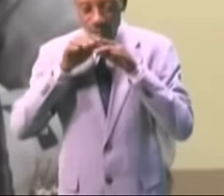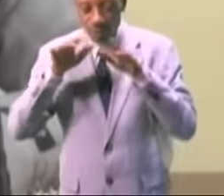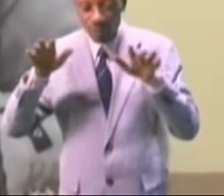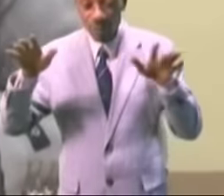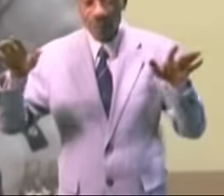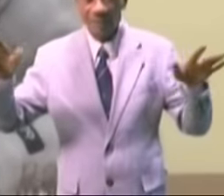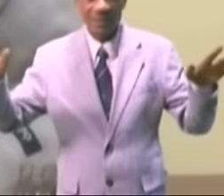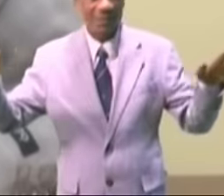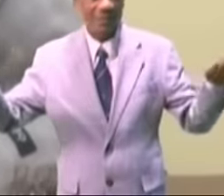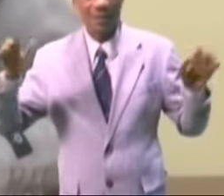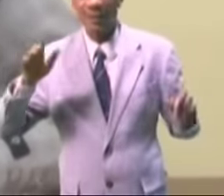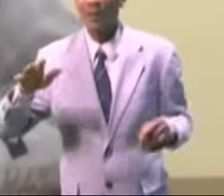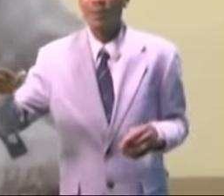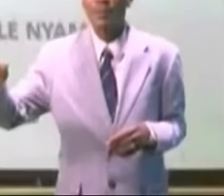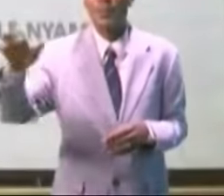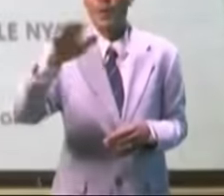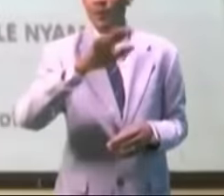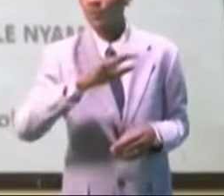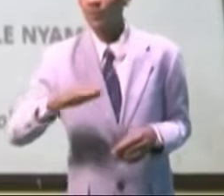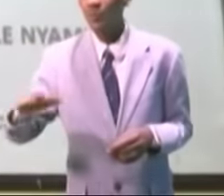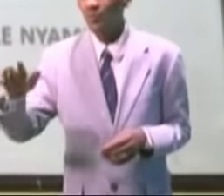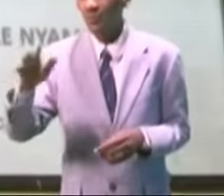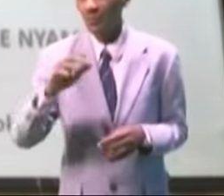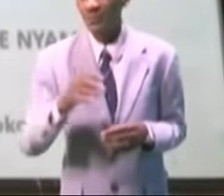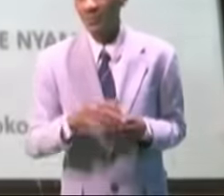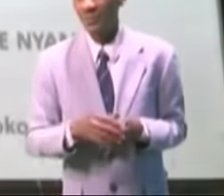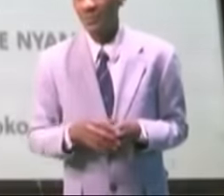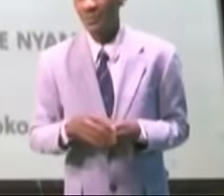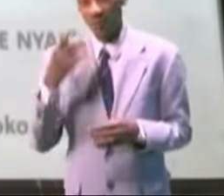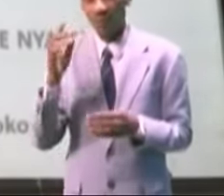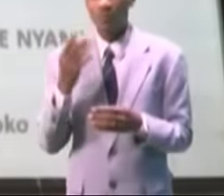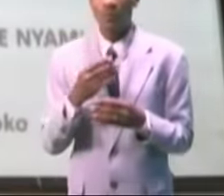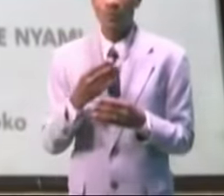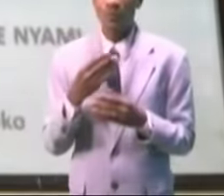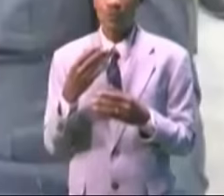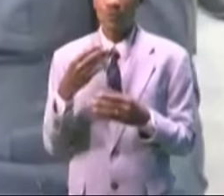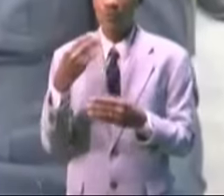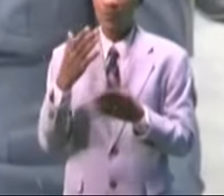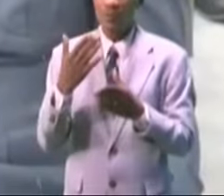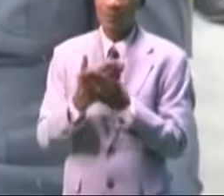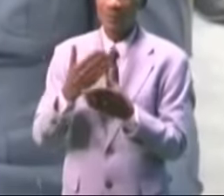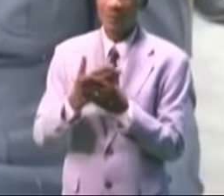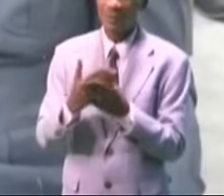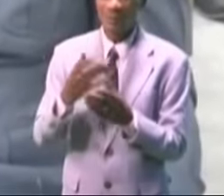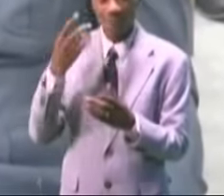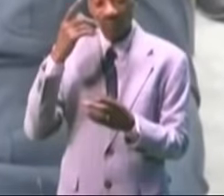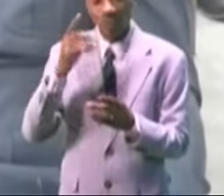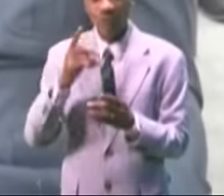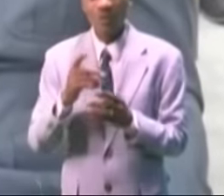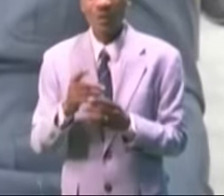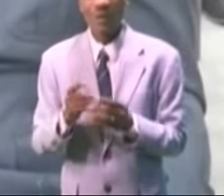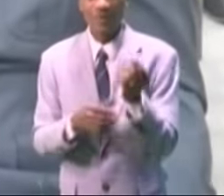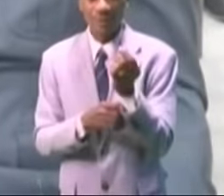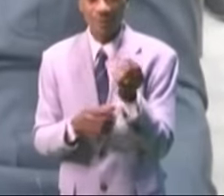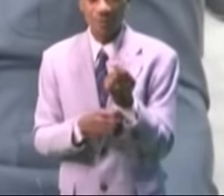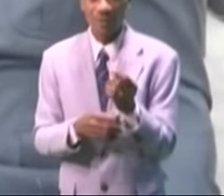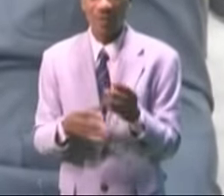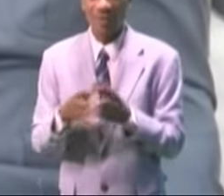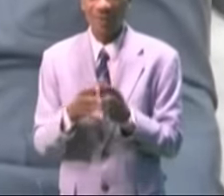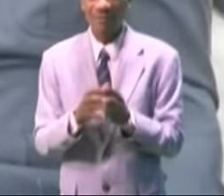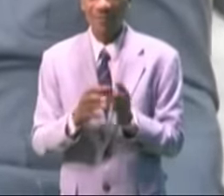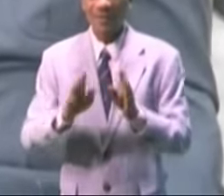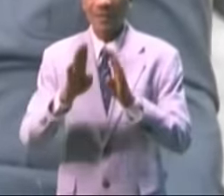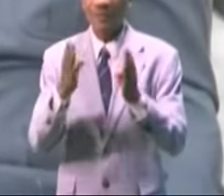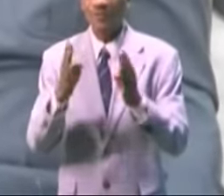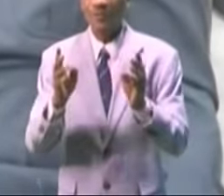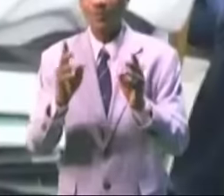pesticides prohibés constitue un problème réel de santé publique et un danger pour la biodiversité et l'environnement. Pour permettre